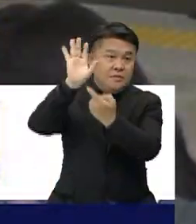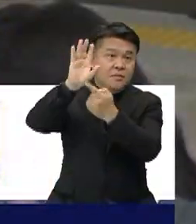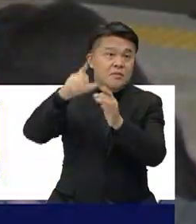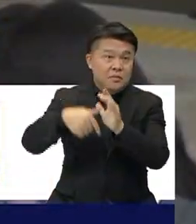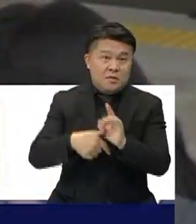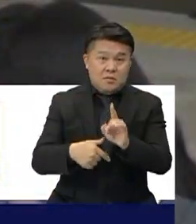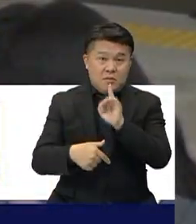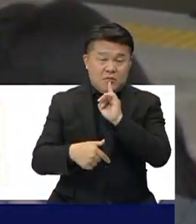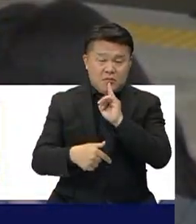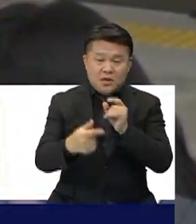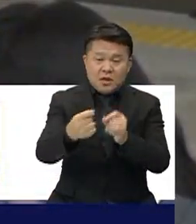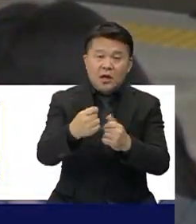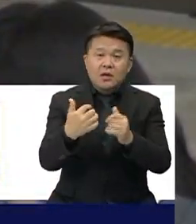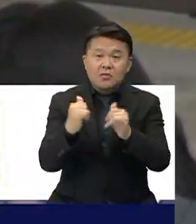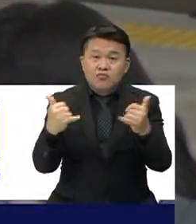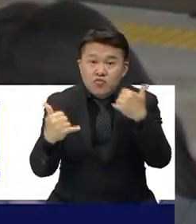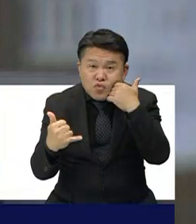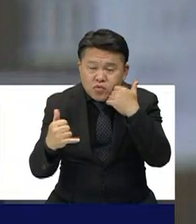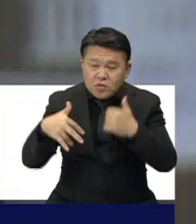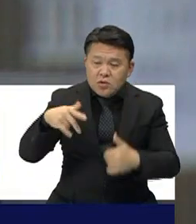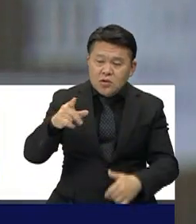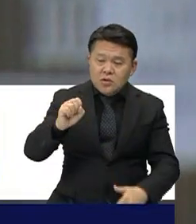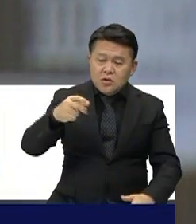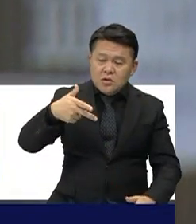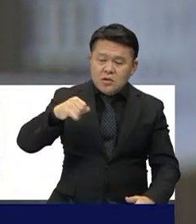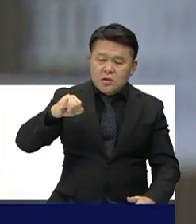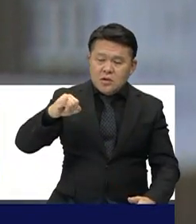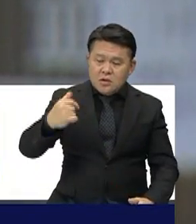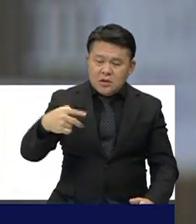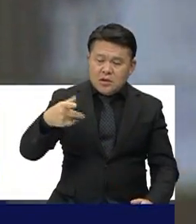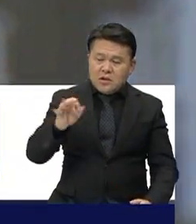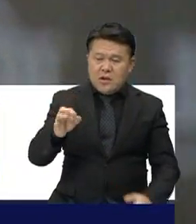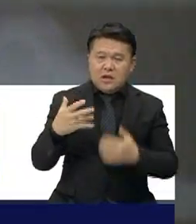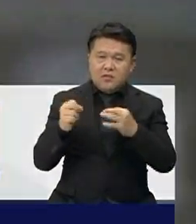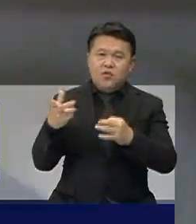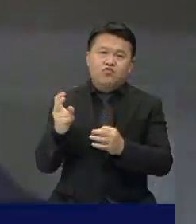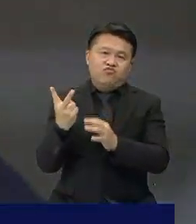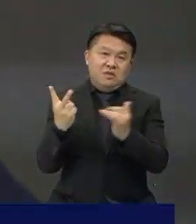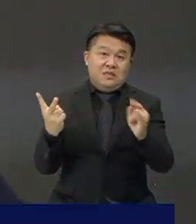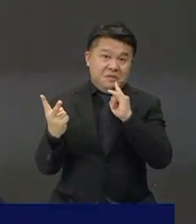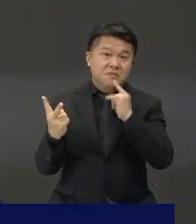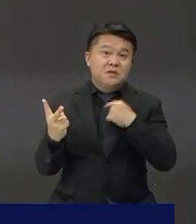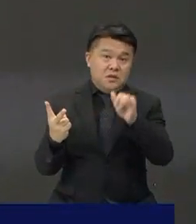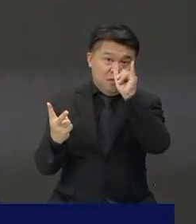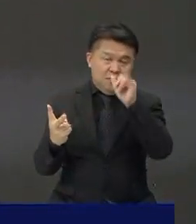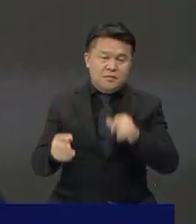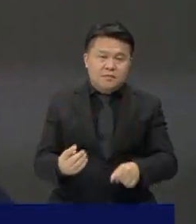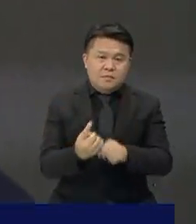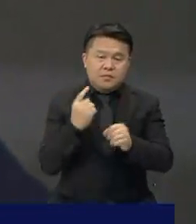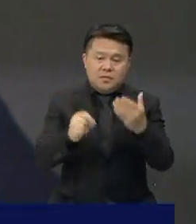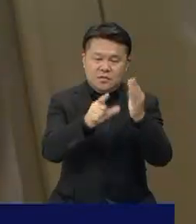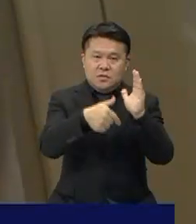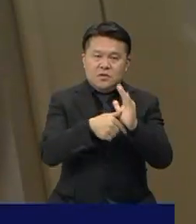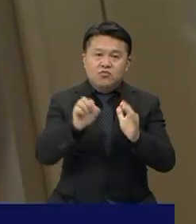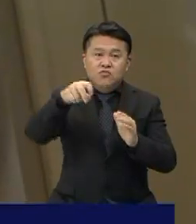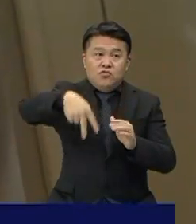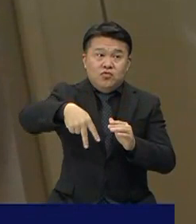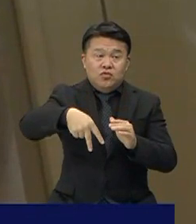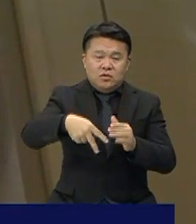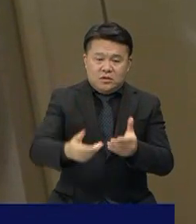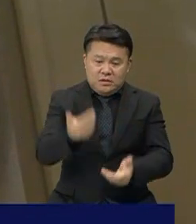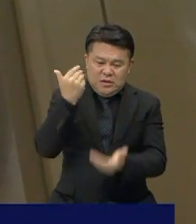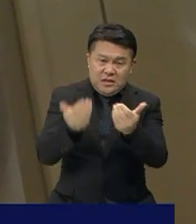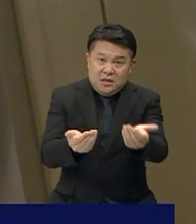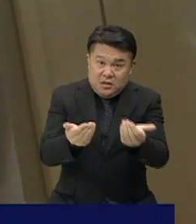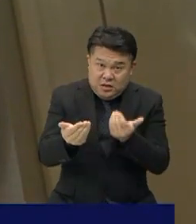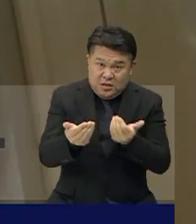당시 측근이라면 정진상, 김용 정도는 돼야 하지 않냐고 얘기하기도 했습니다. 지난해 9월 유 전 본부장이 압수수색